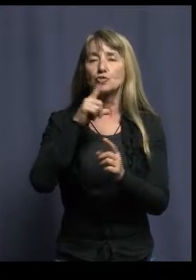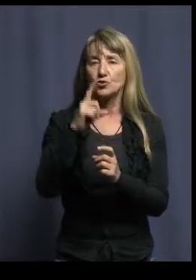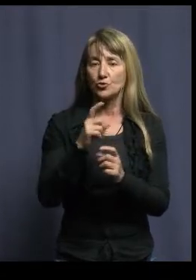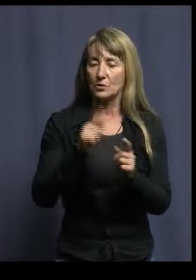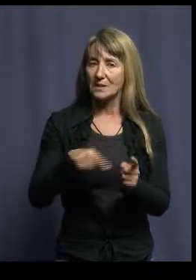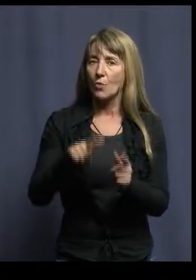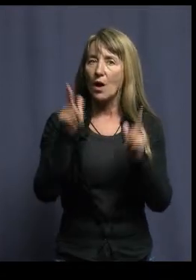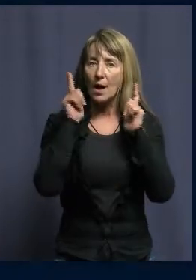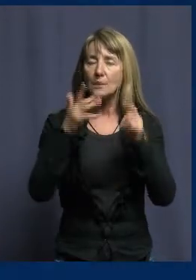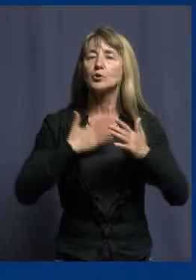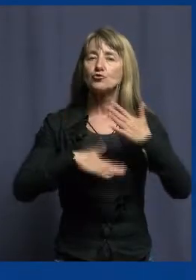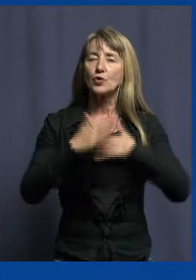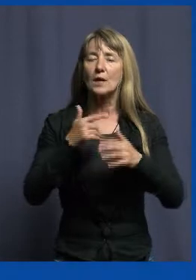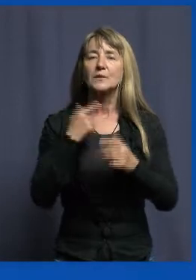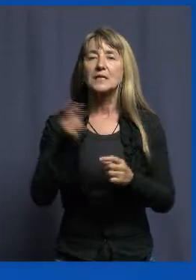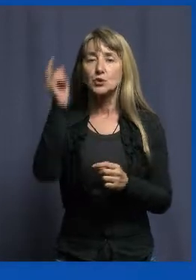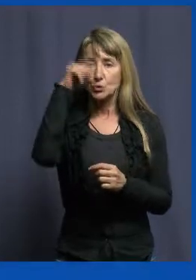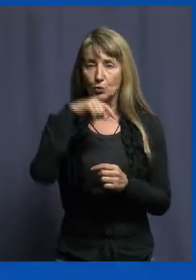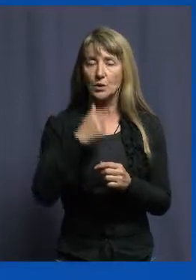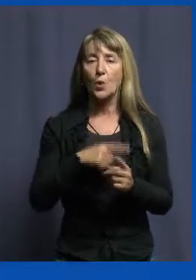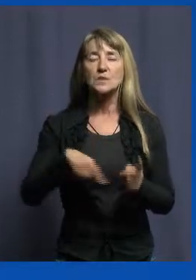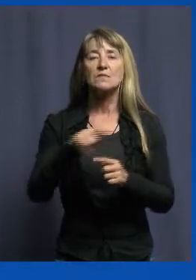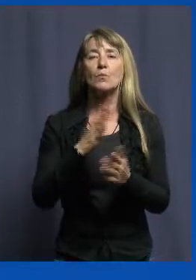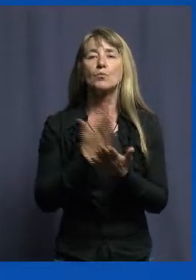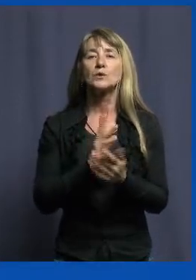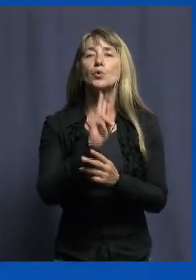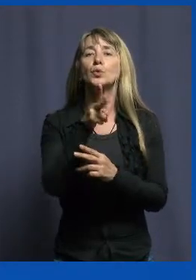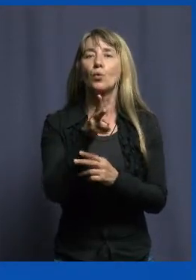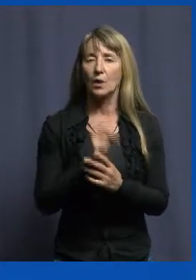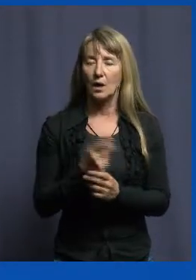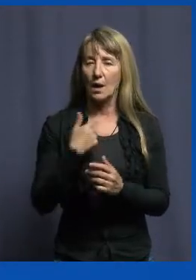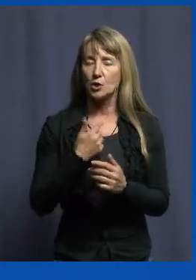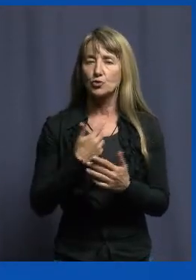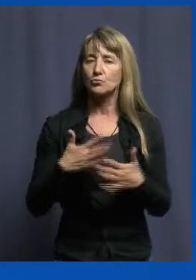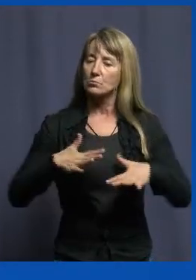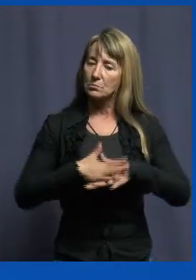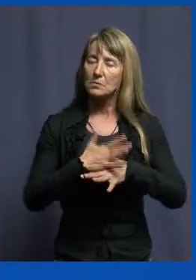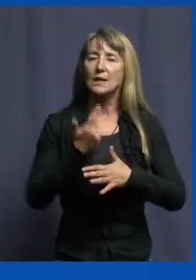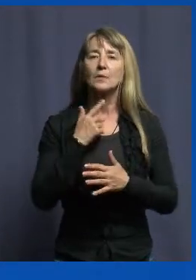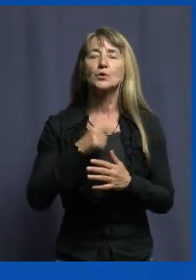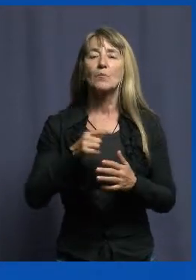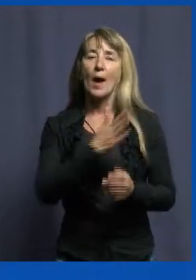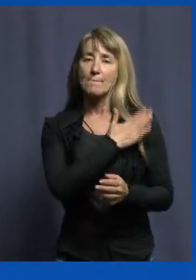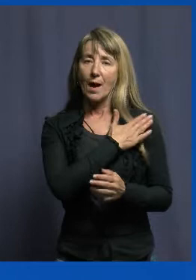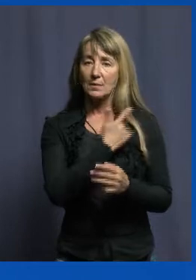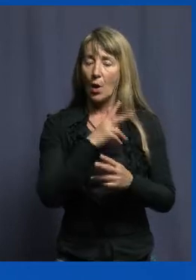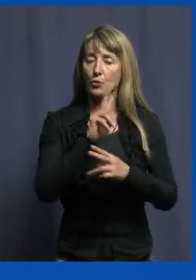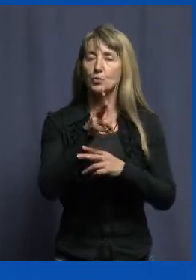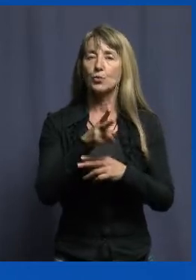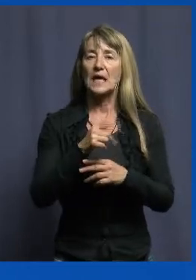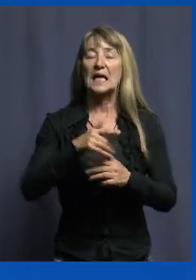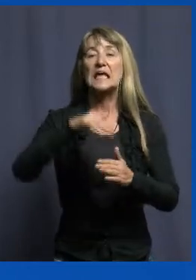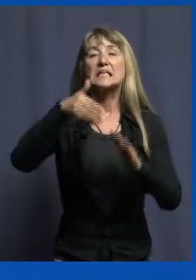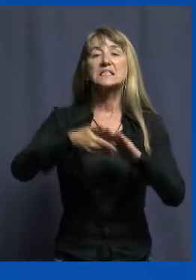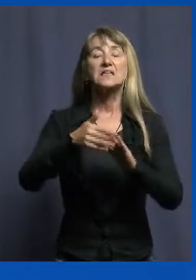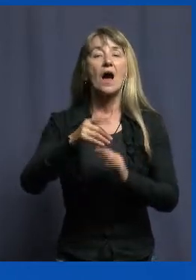grad. Mi dakle želimo da sutra u svemu budemo drugi. Naše su ambicije da završimo ovaj mandat kao drugi iza Beograda, da